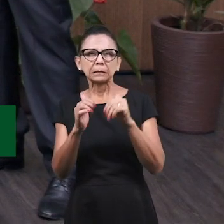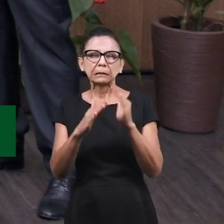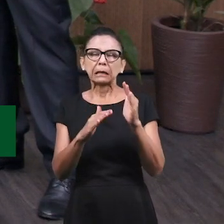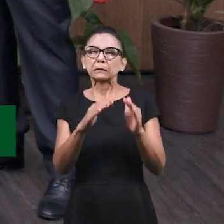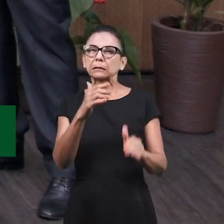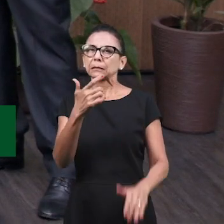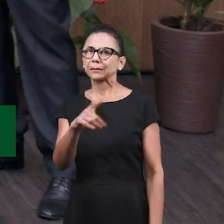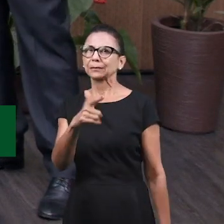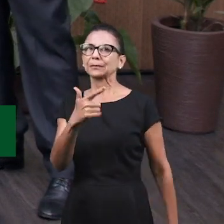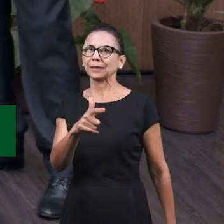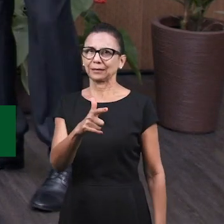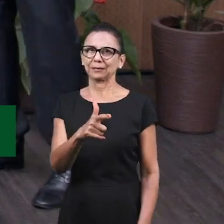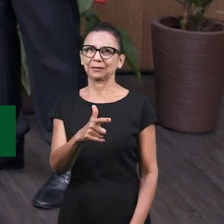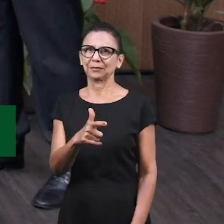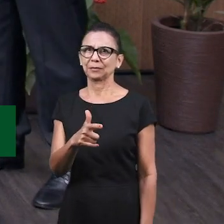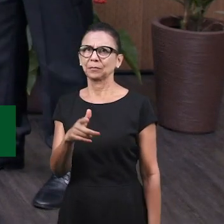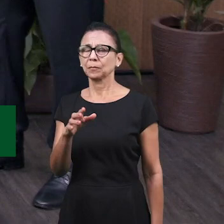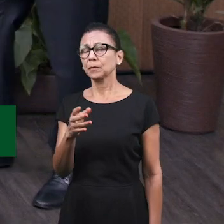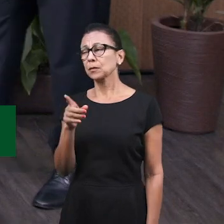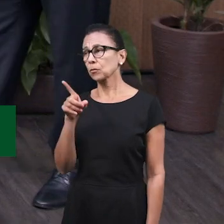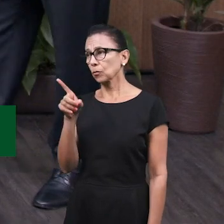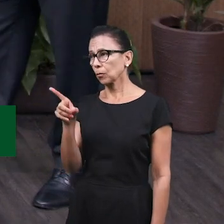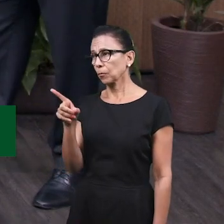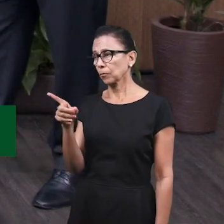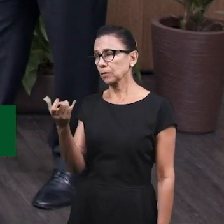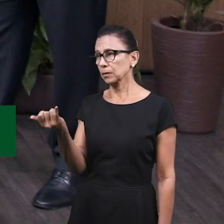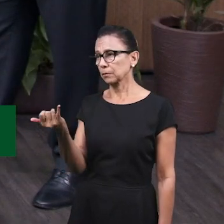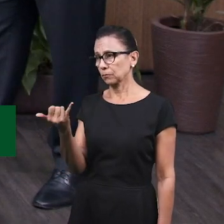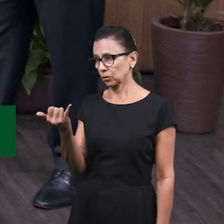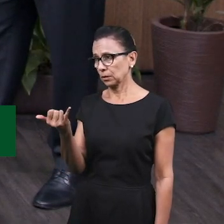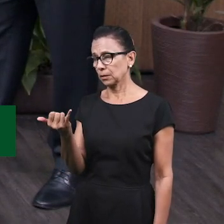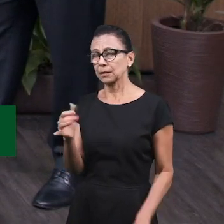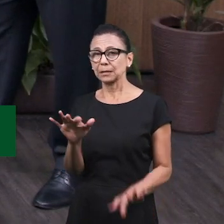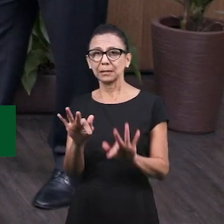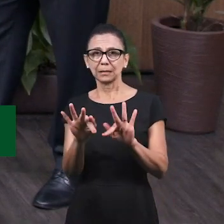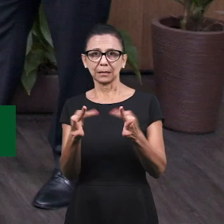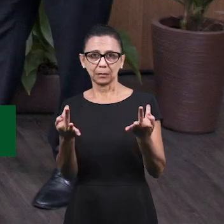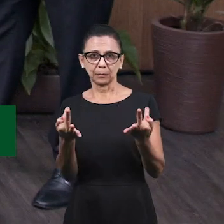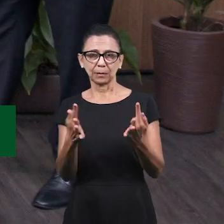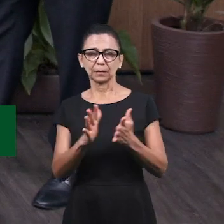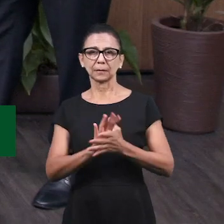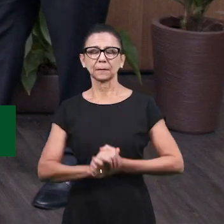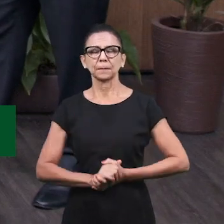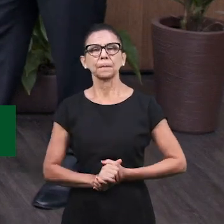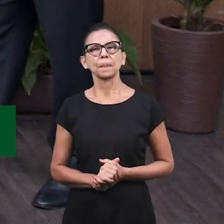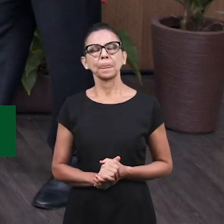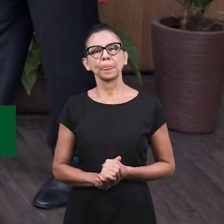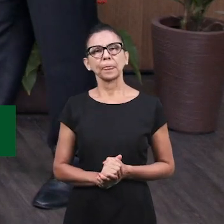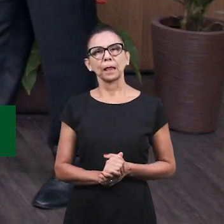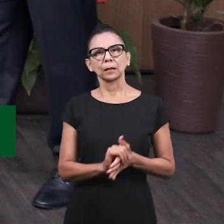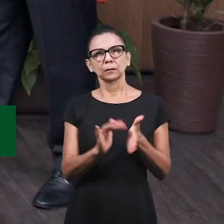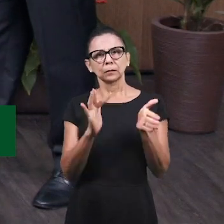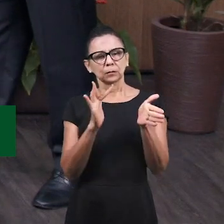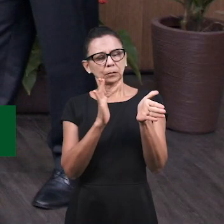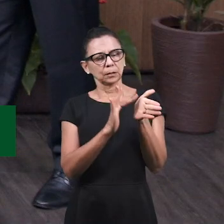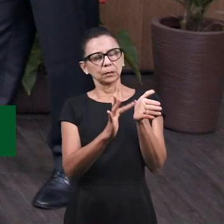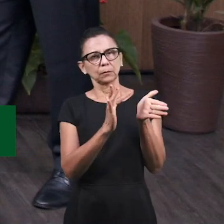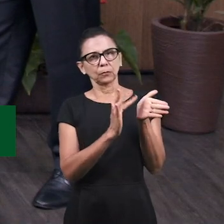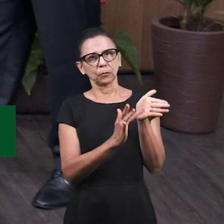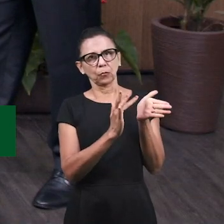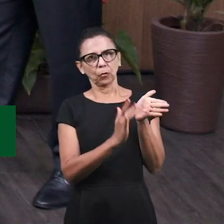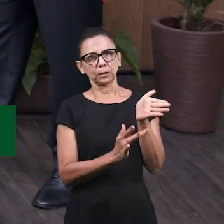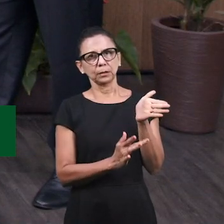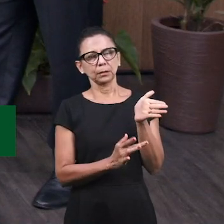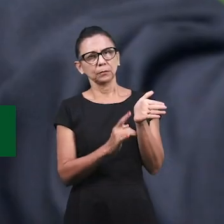не умеют этого делать, но мы вам покажем. Давайте покажем вам. Откройте свой телефон